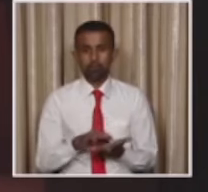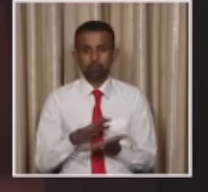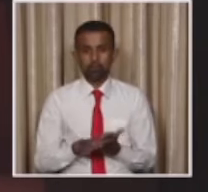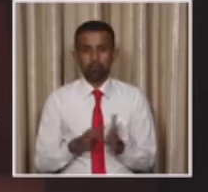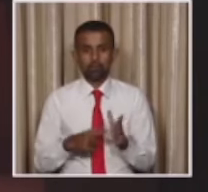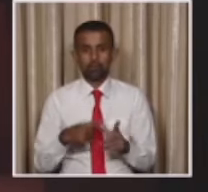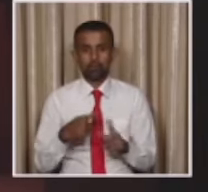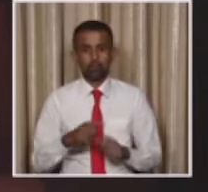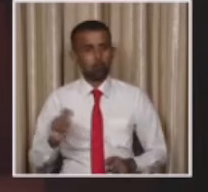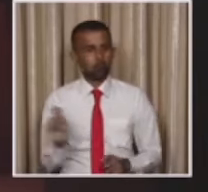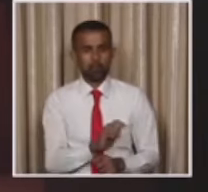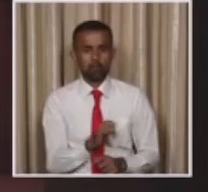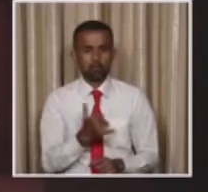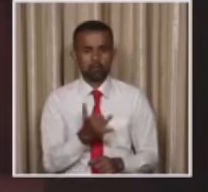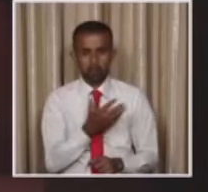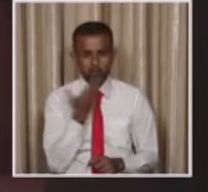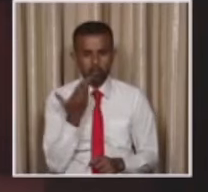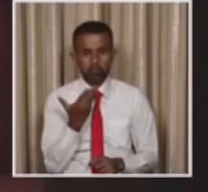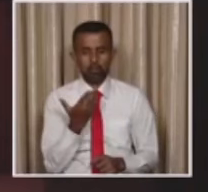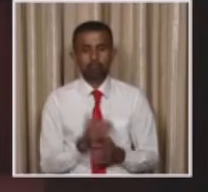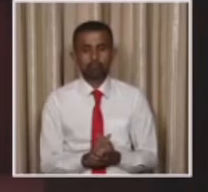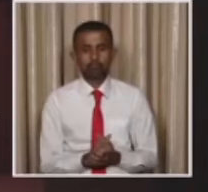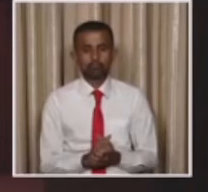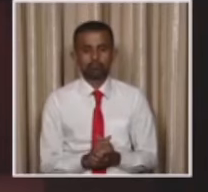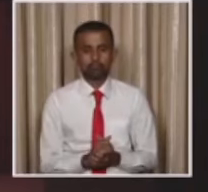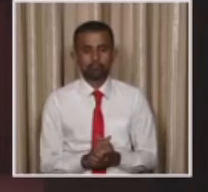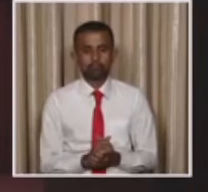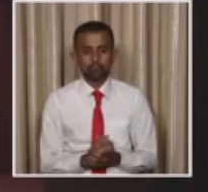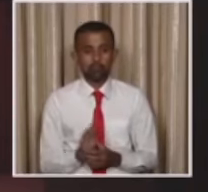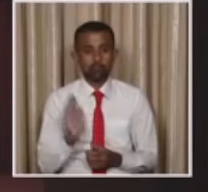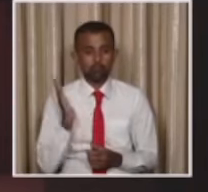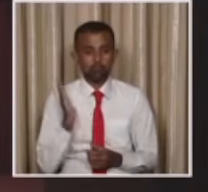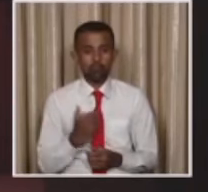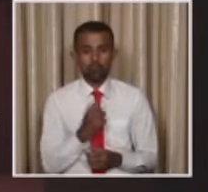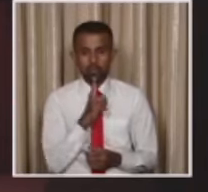බදු මුදල ගෙවයි. ඉතින් විශේෂයෙන්ම මම කියන්න කැමති මම